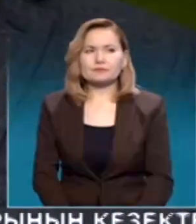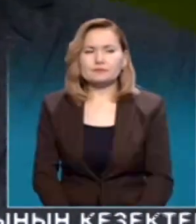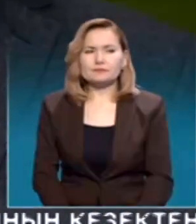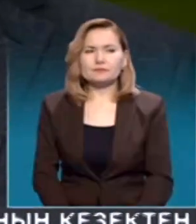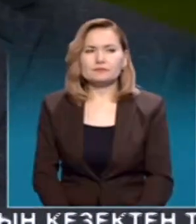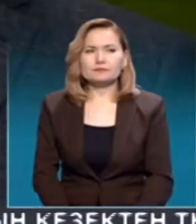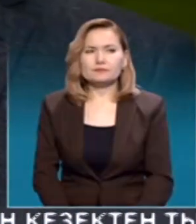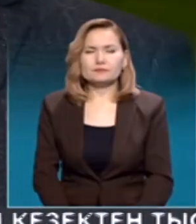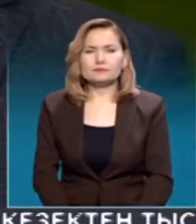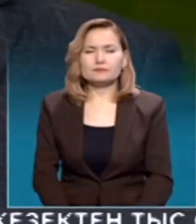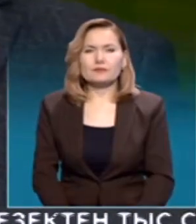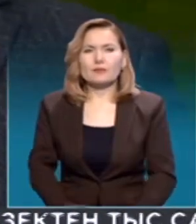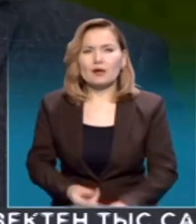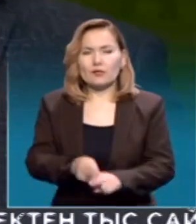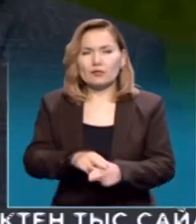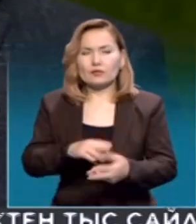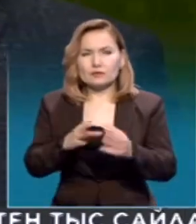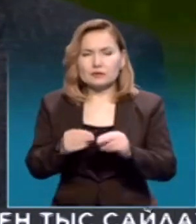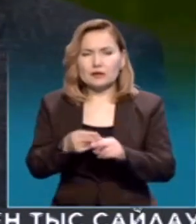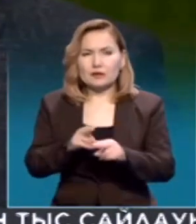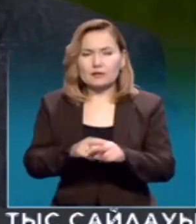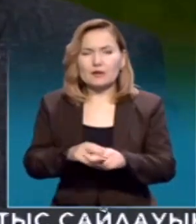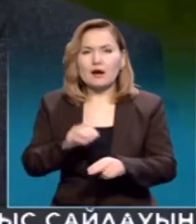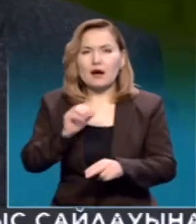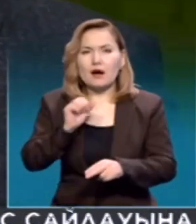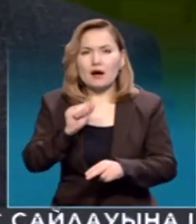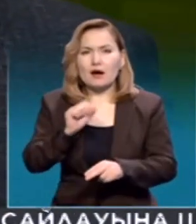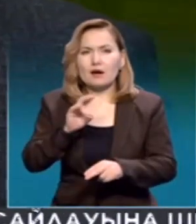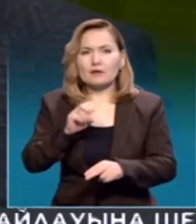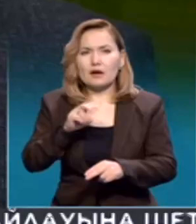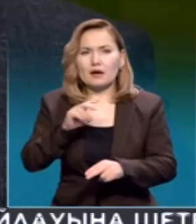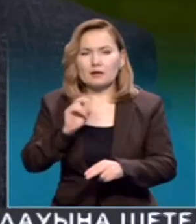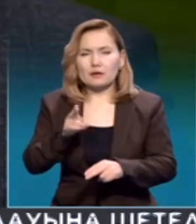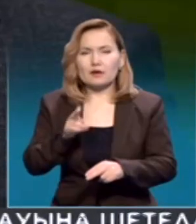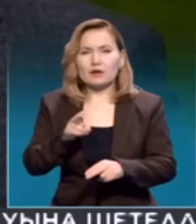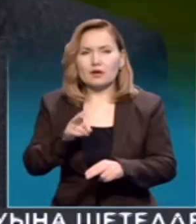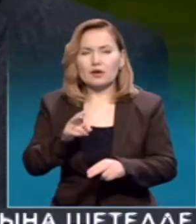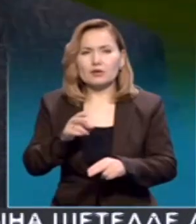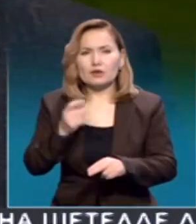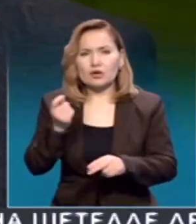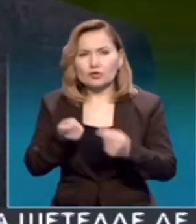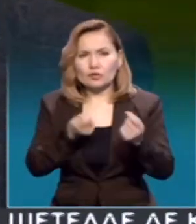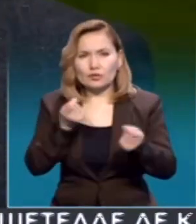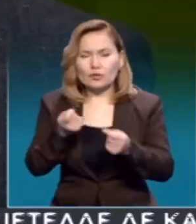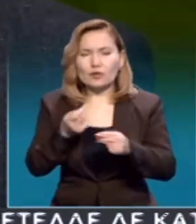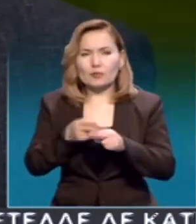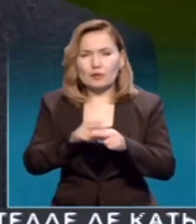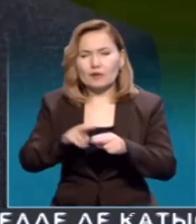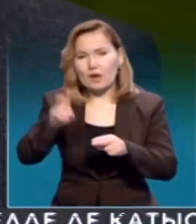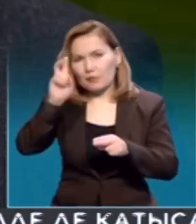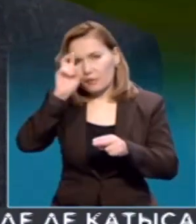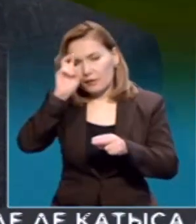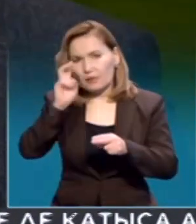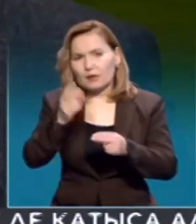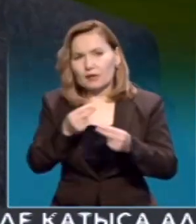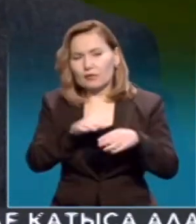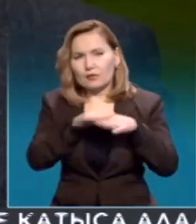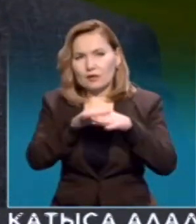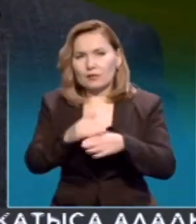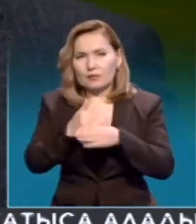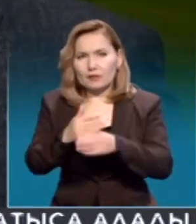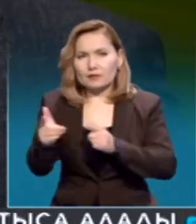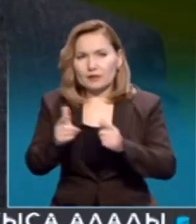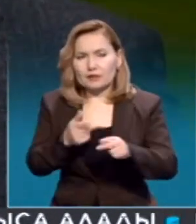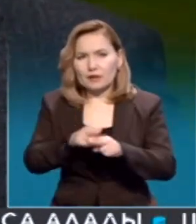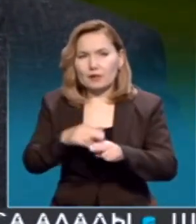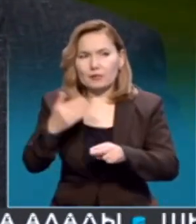қарастырмақ. Аналық тұқымға келер болсақ, оның ең бастысы бұл жерде мемлекет оны да субсидиялауға дайын. Бірақ